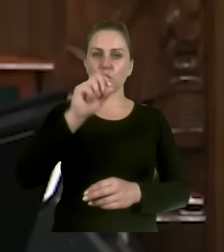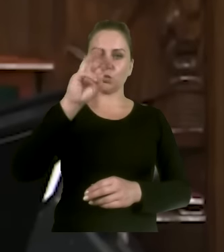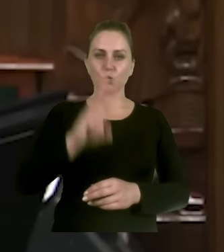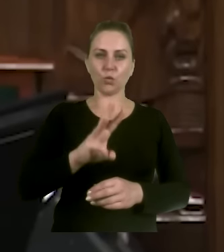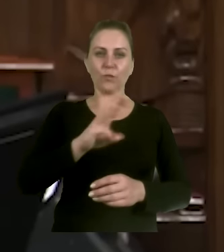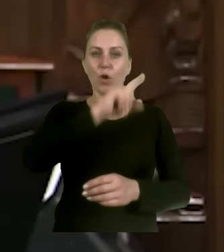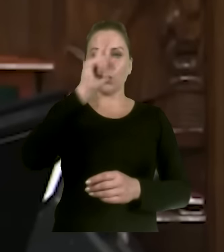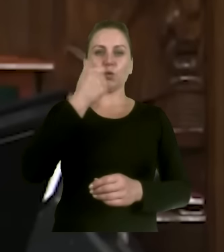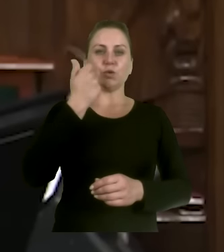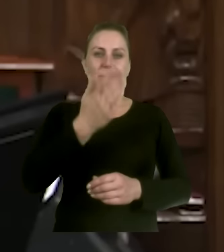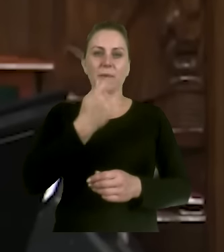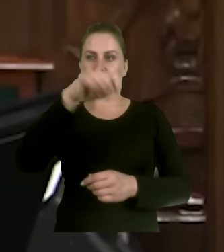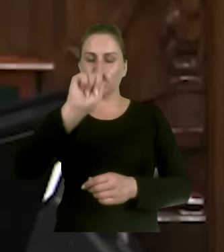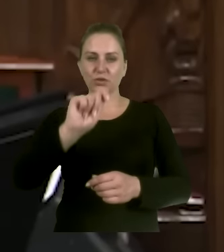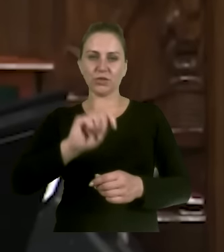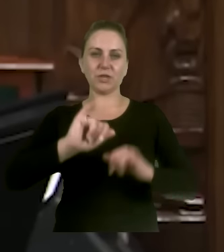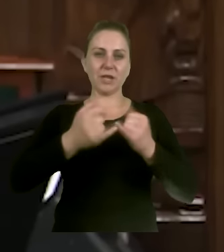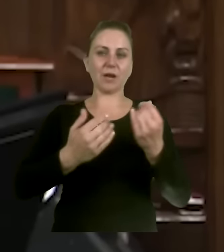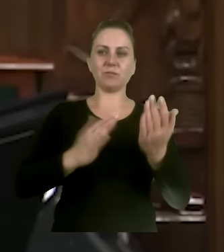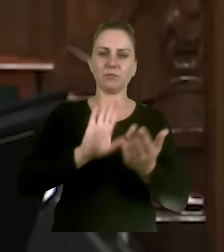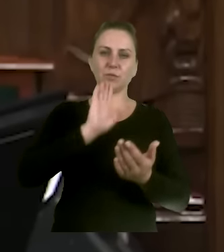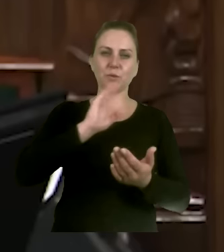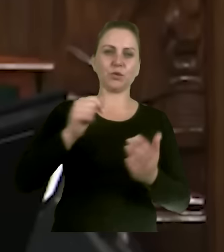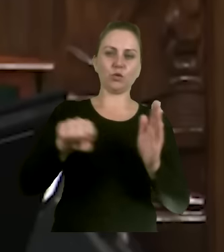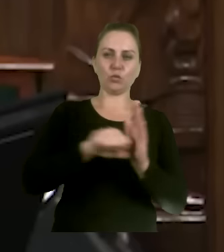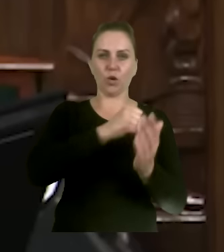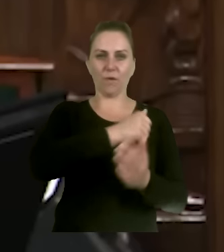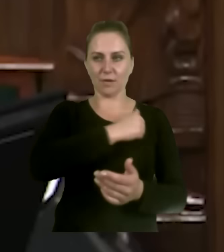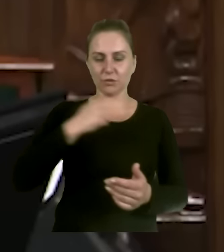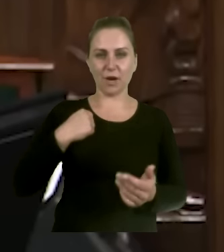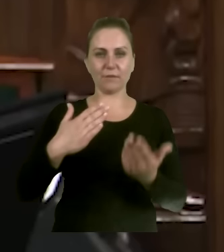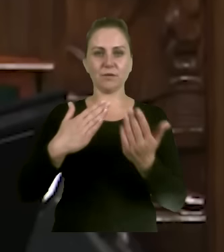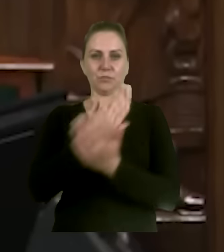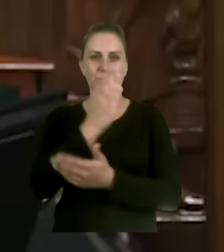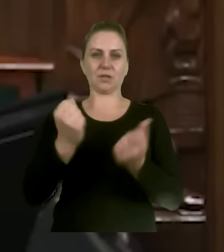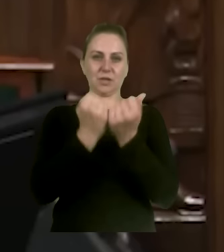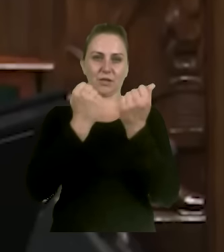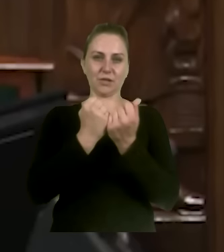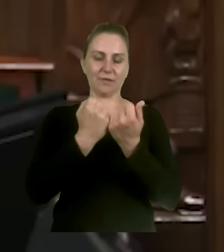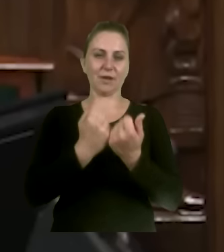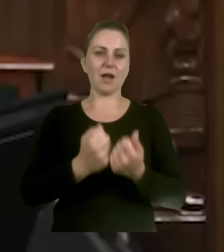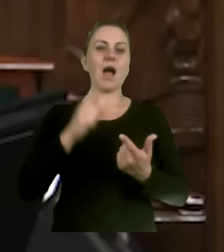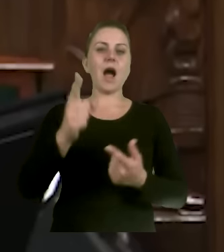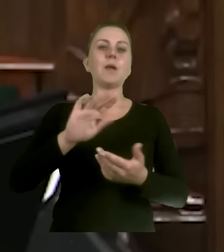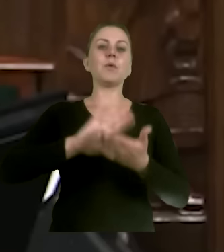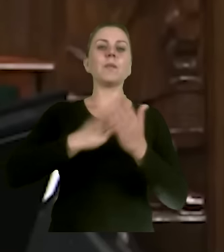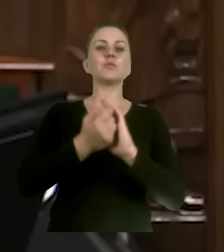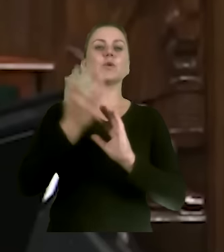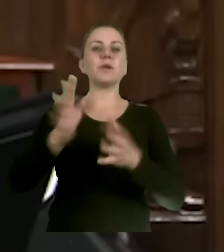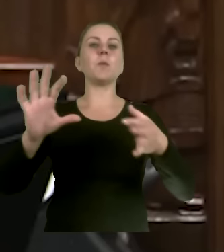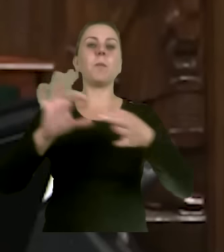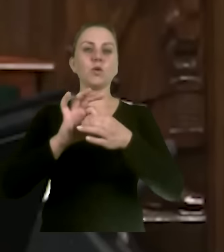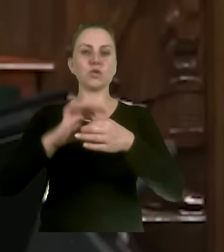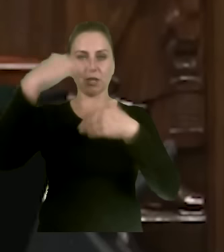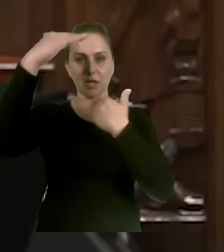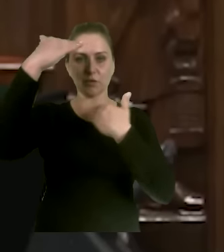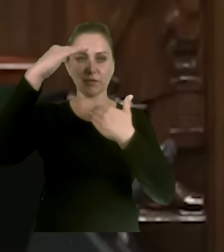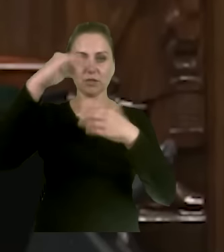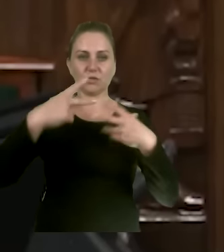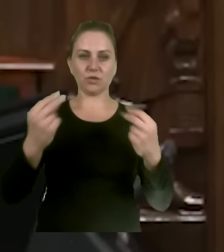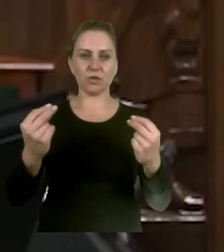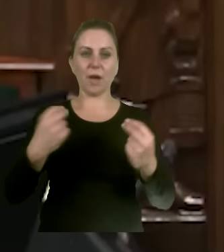stolicy Galicji przez Kraków najpierw, bo oczywiście szprychy do Rzeszowa nie ma. Albo czy na przykład będzie to połączenie do Katowic, czy nie, bo ja widziałem dwie mapki,